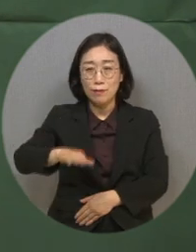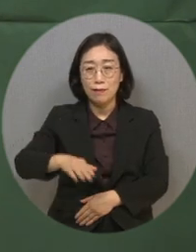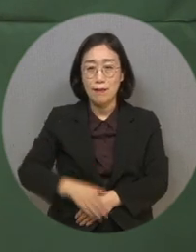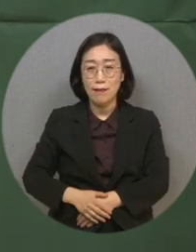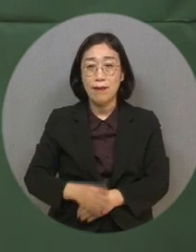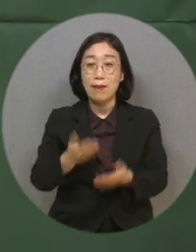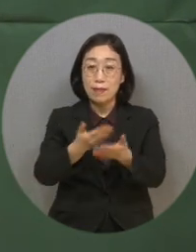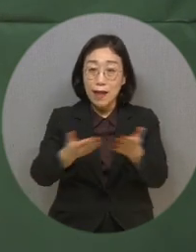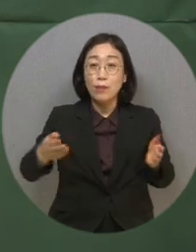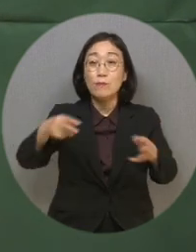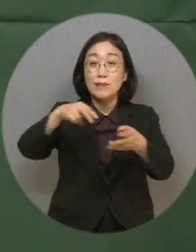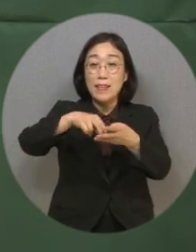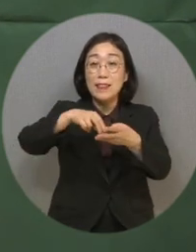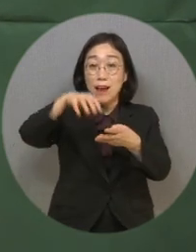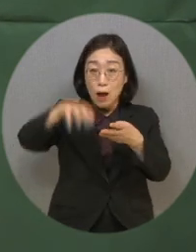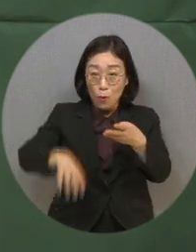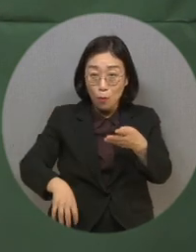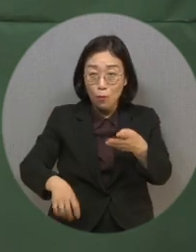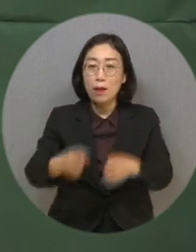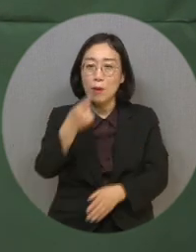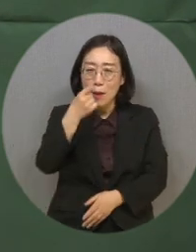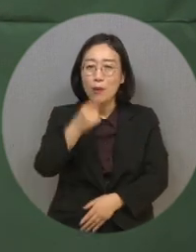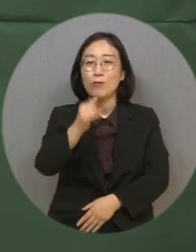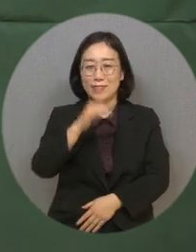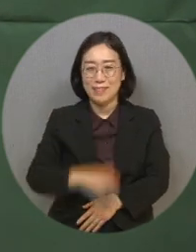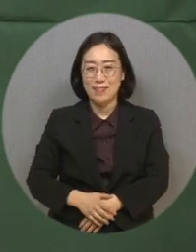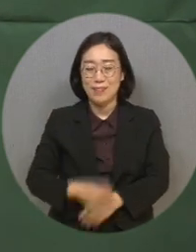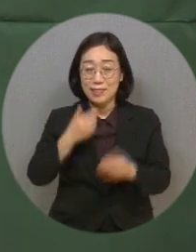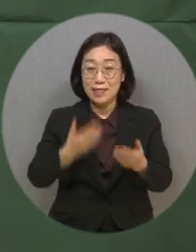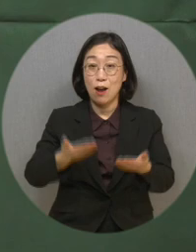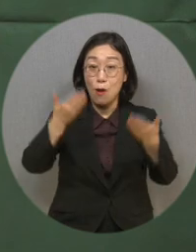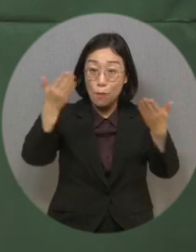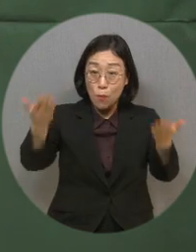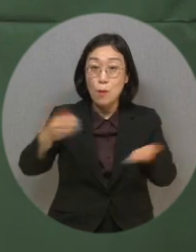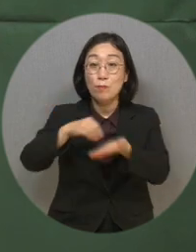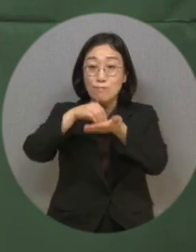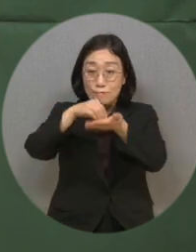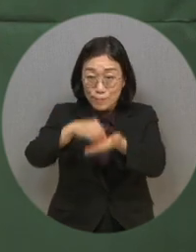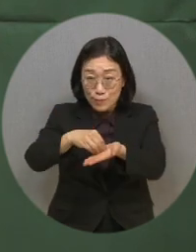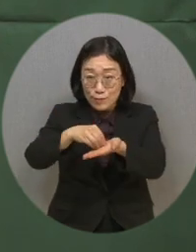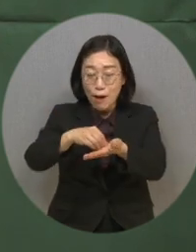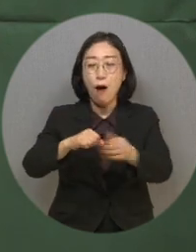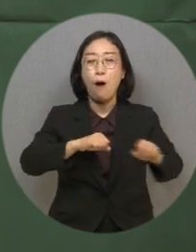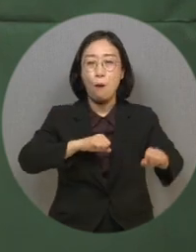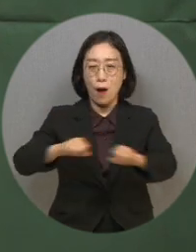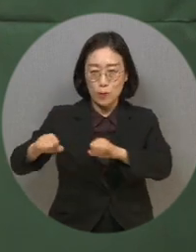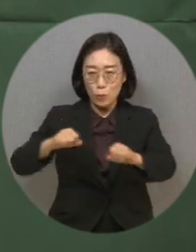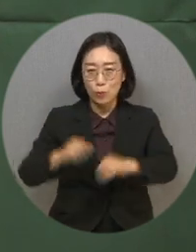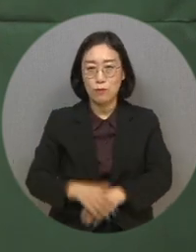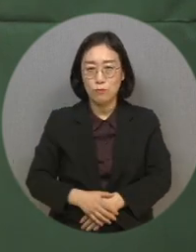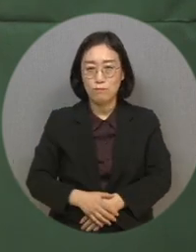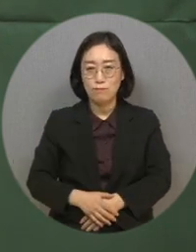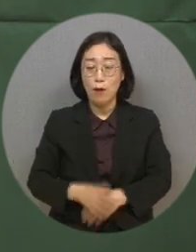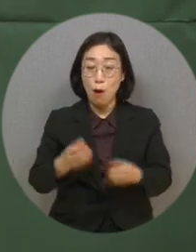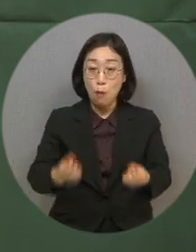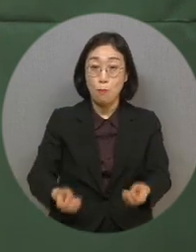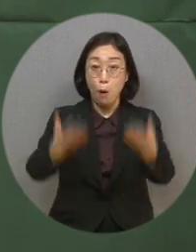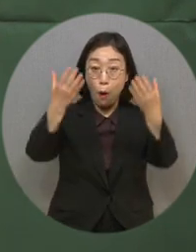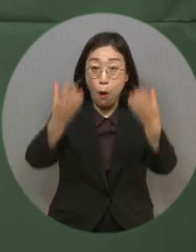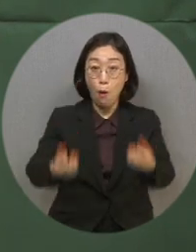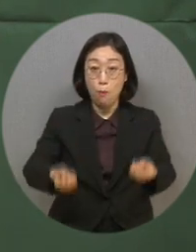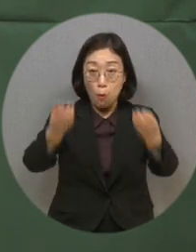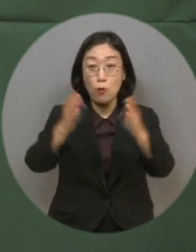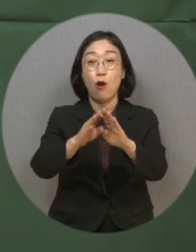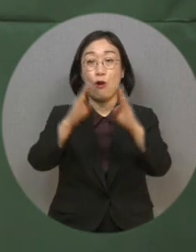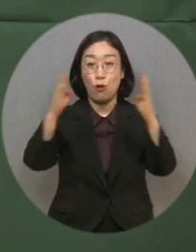나눔센터에서 공부하고 있습니다. 봉사단도 하고 이렇게 행사도 하고